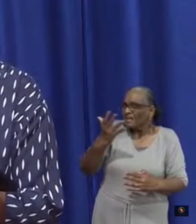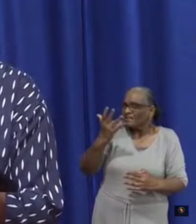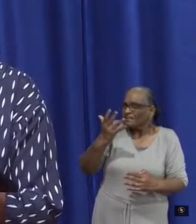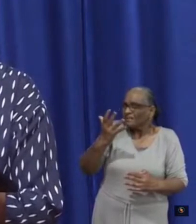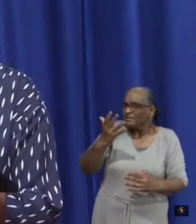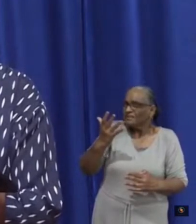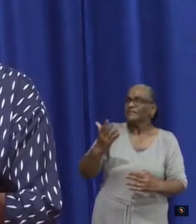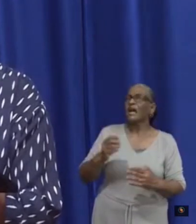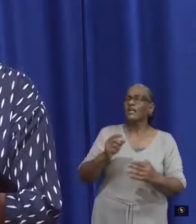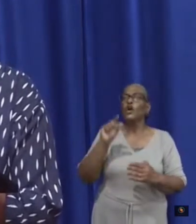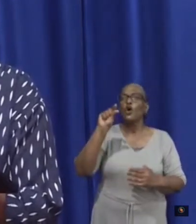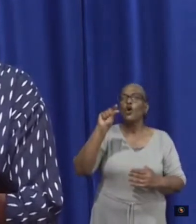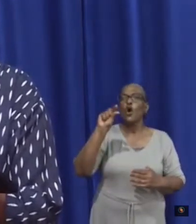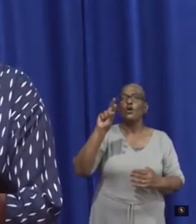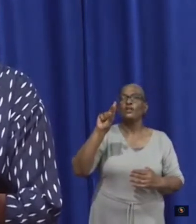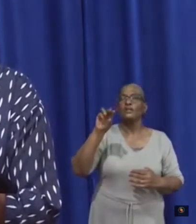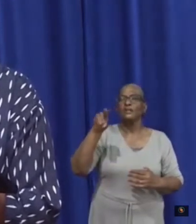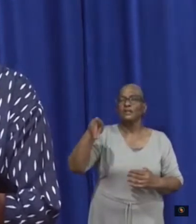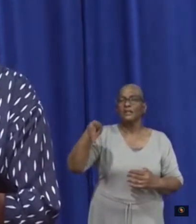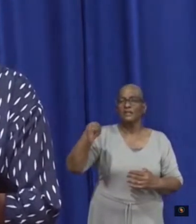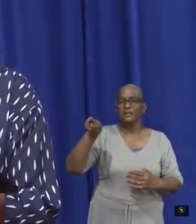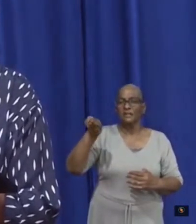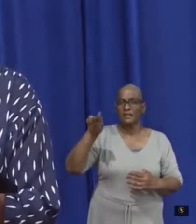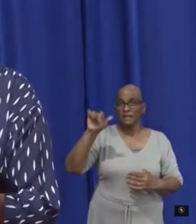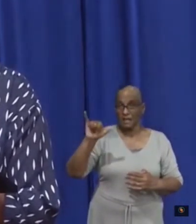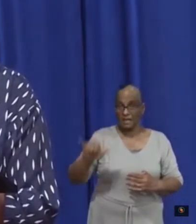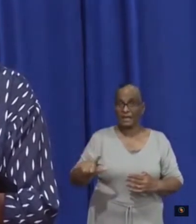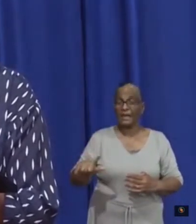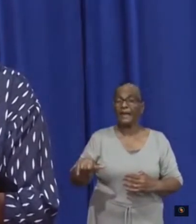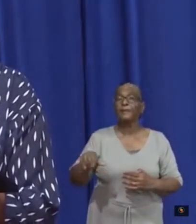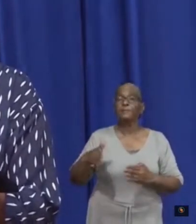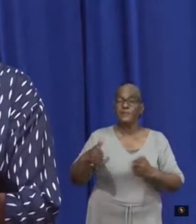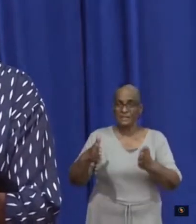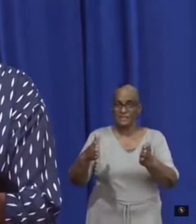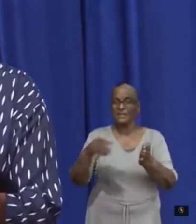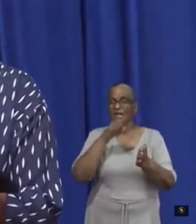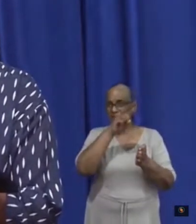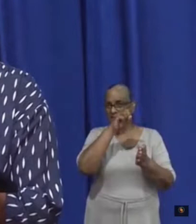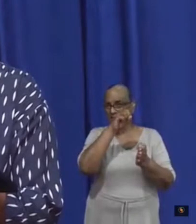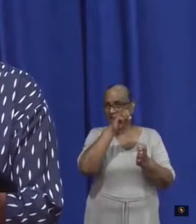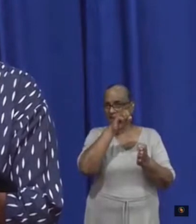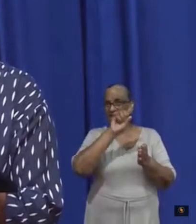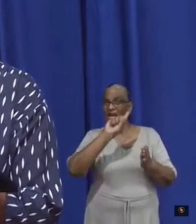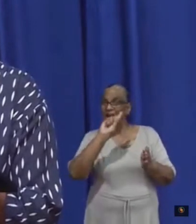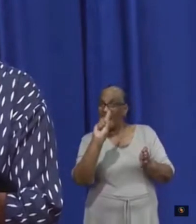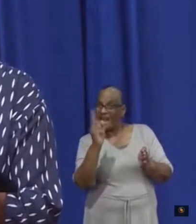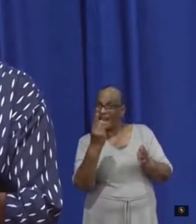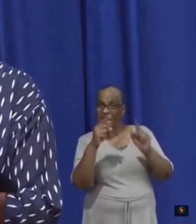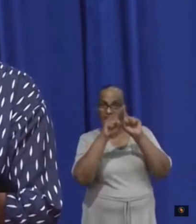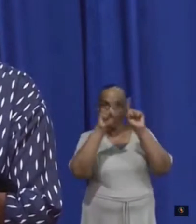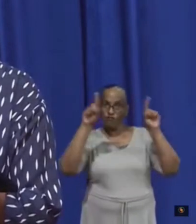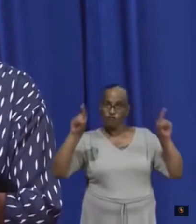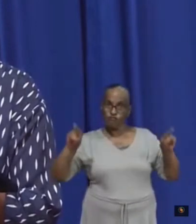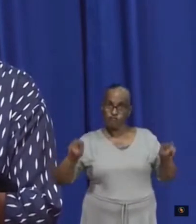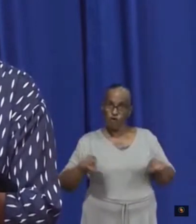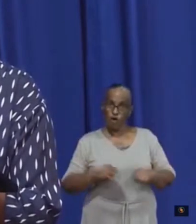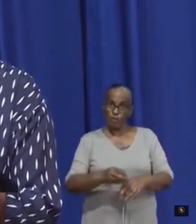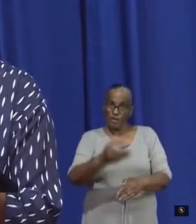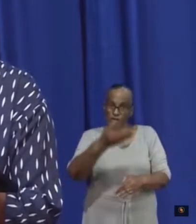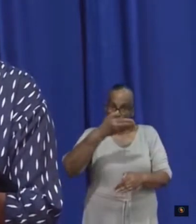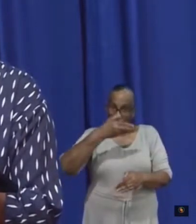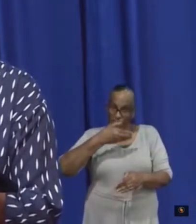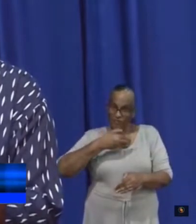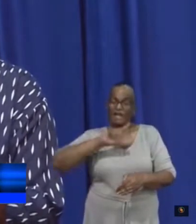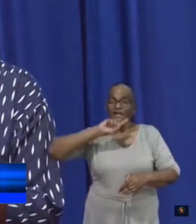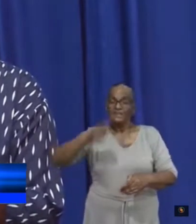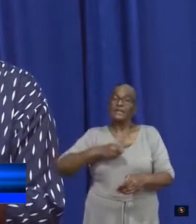registraties aan de Gongrijpstraat, waarbij zou moeten zijn aangegeven dat alleen jouw formulier dat je hebt ontvangen ingediend moet